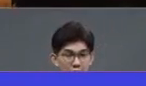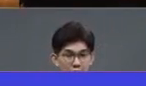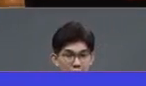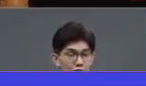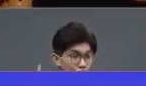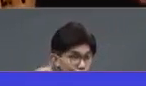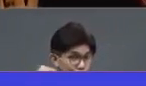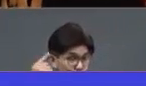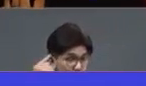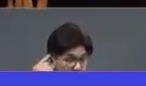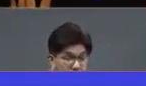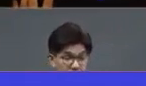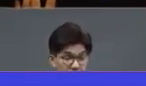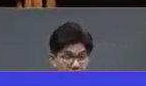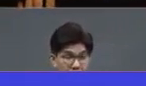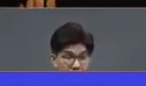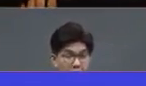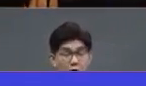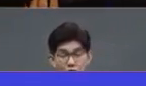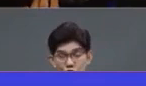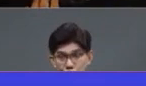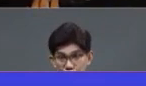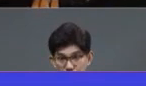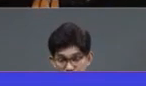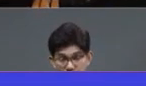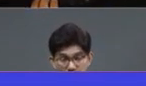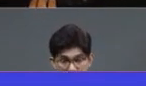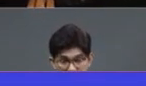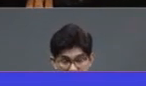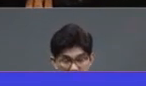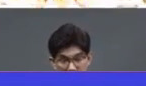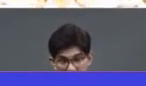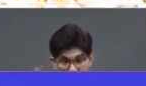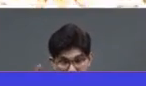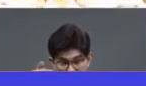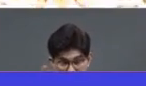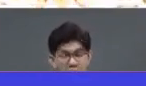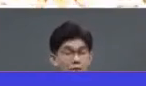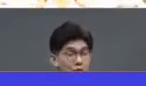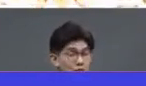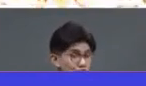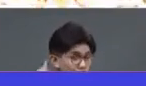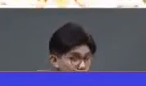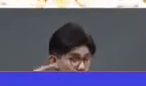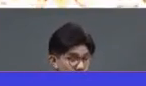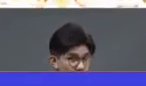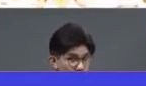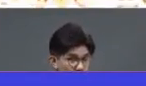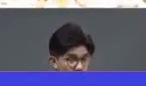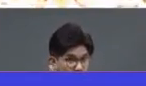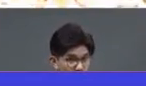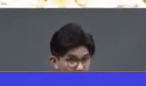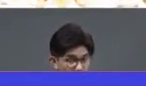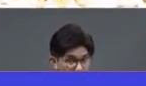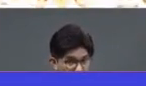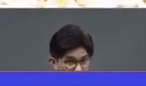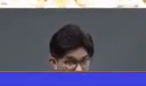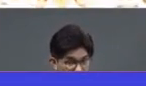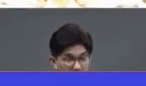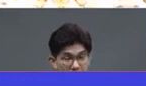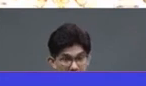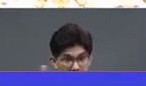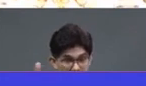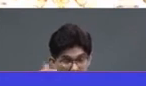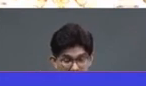แถลงข่าวเกี่ยวกับผลความพึงพอใจต่อการดำเนินงานของรัฐบาลที่ศูนย์แถลงข่าวรัฐบาลตึกนรีสโมสรทำเยียบ